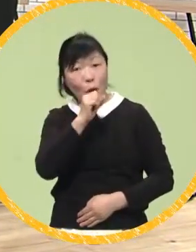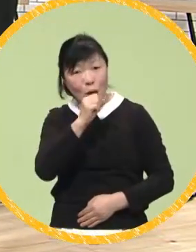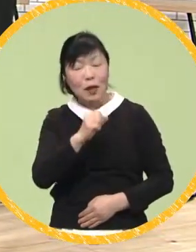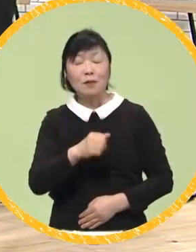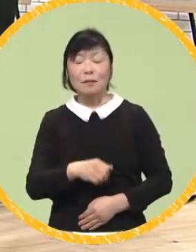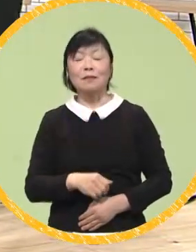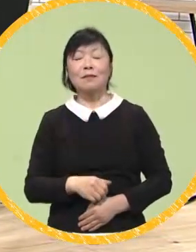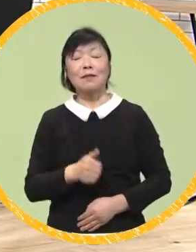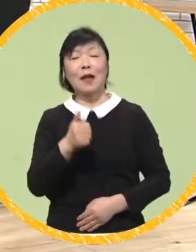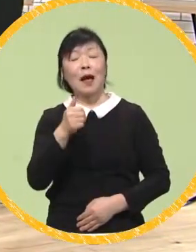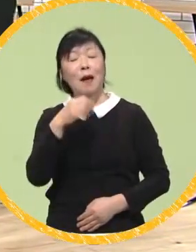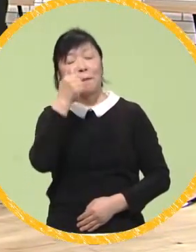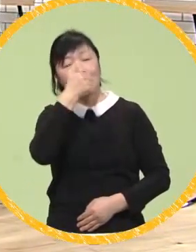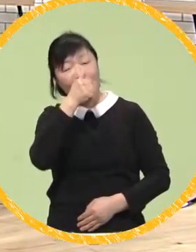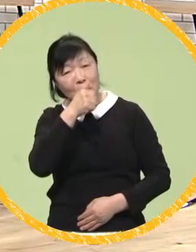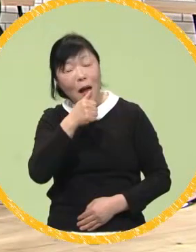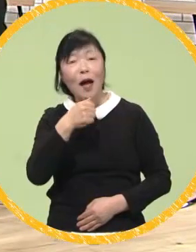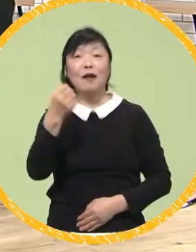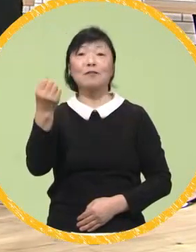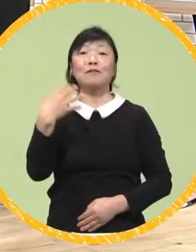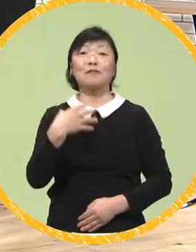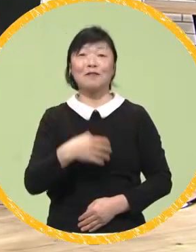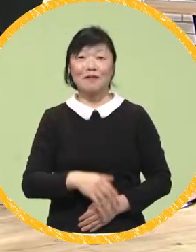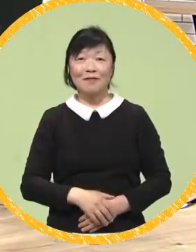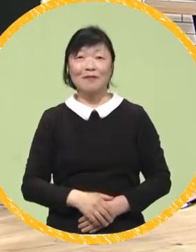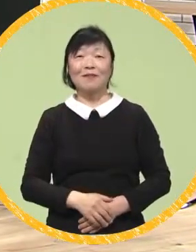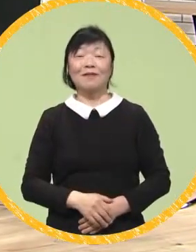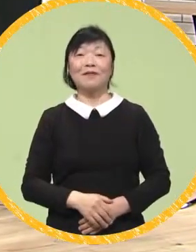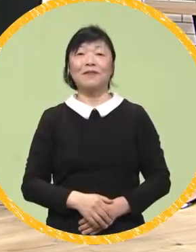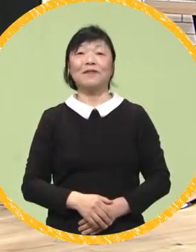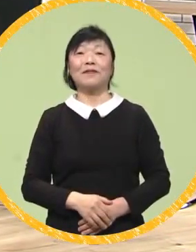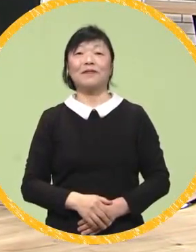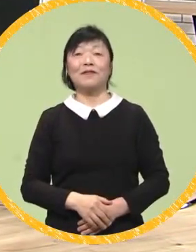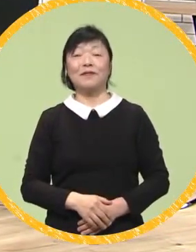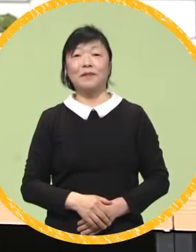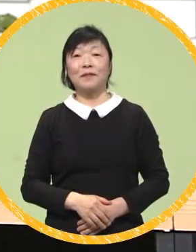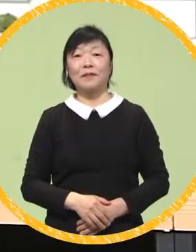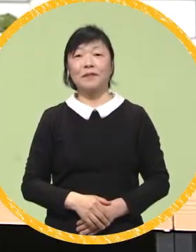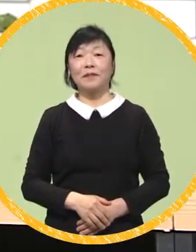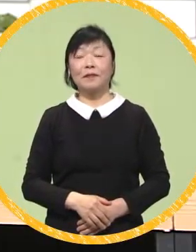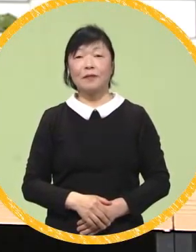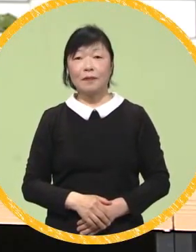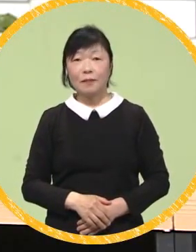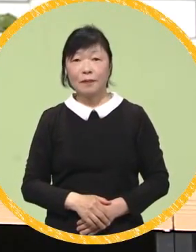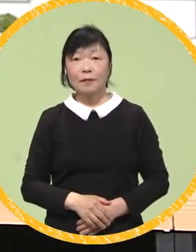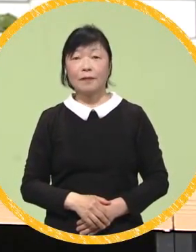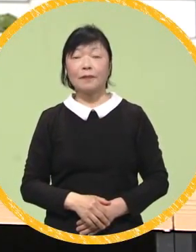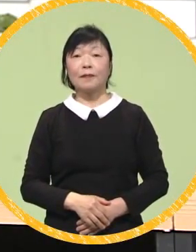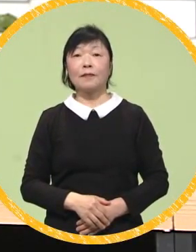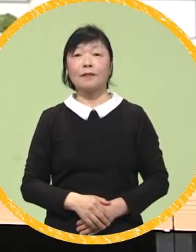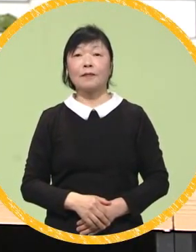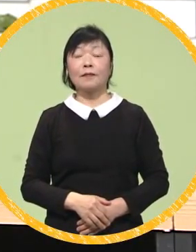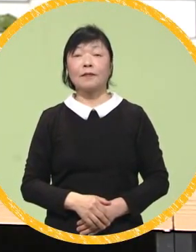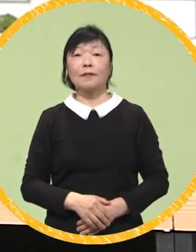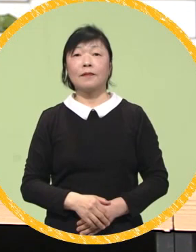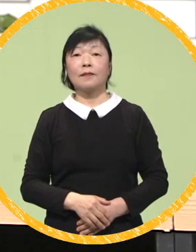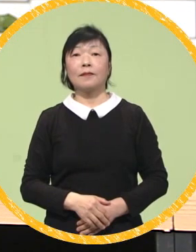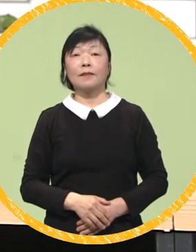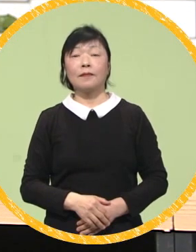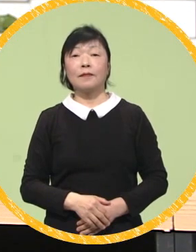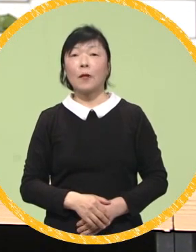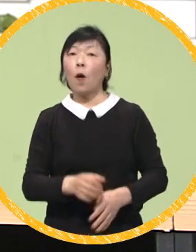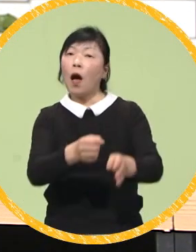満帆だどんな化してジュンス見て頂きたいですけどもねえねえよああこれ改めてなんですけれどもの